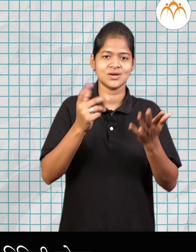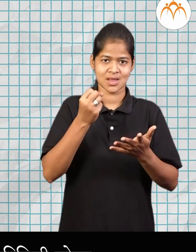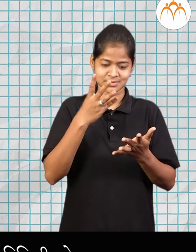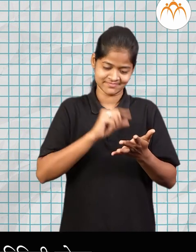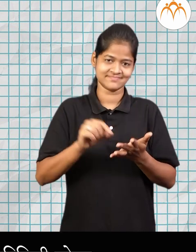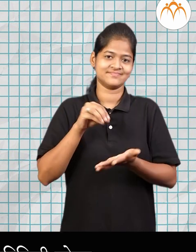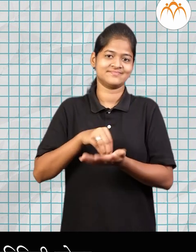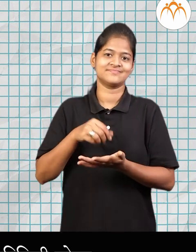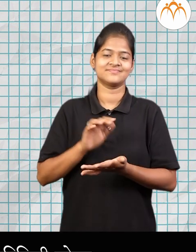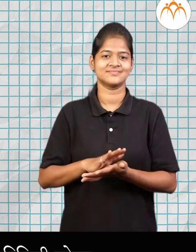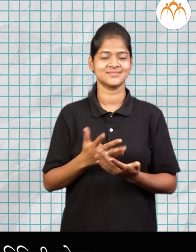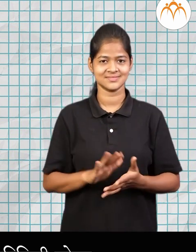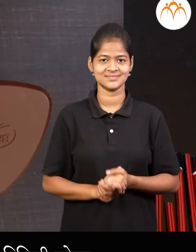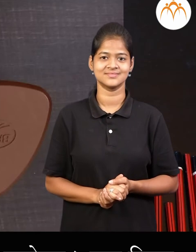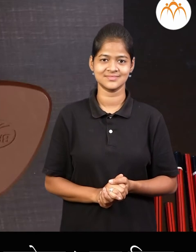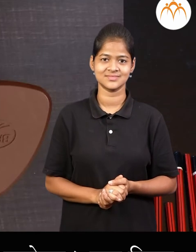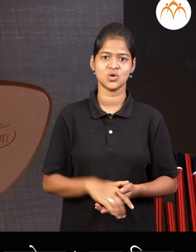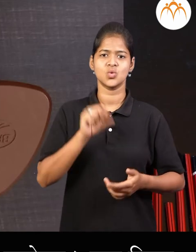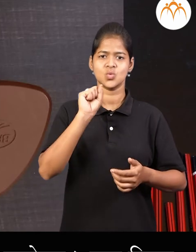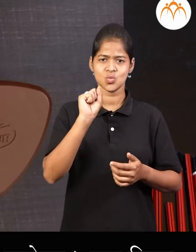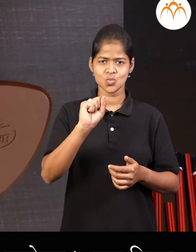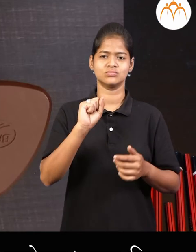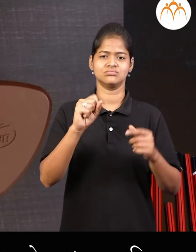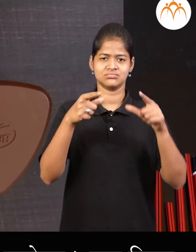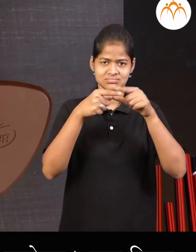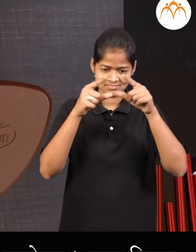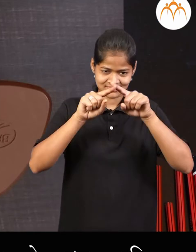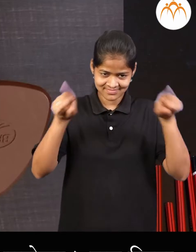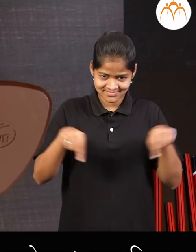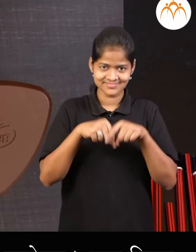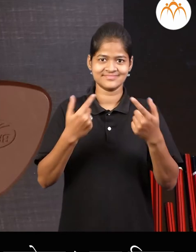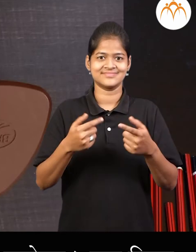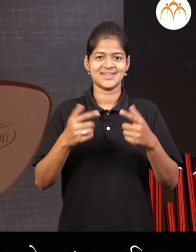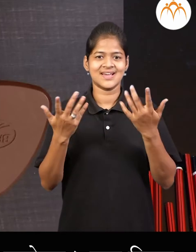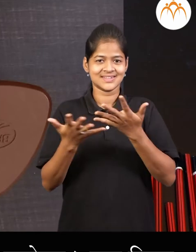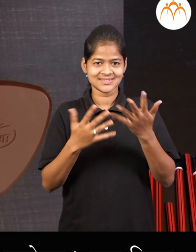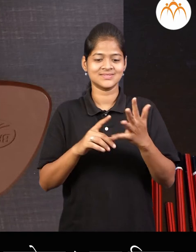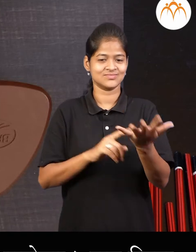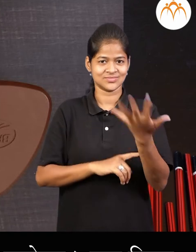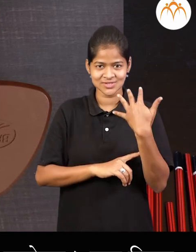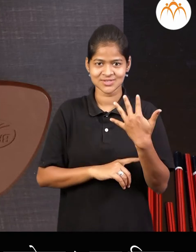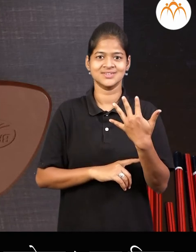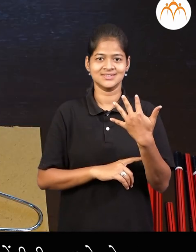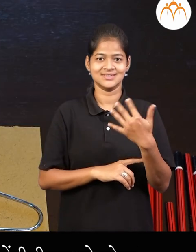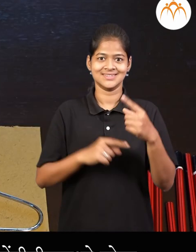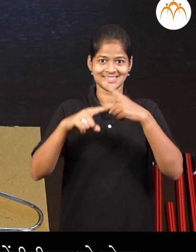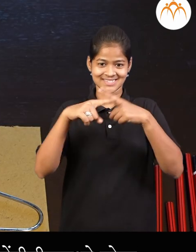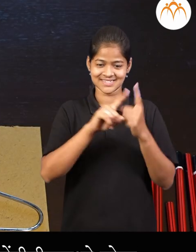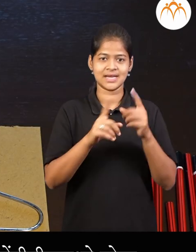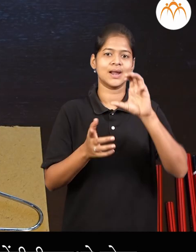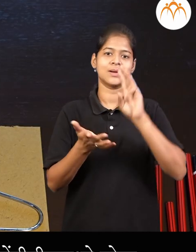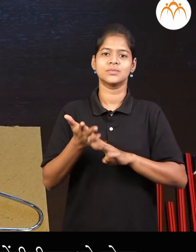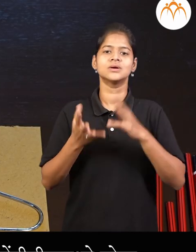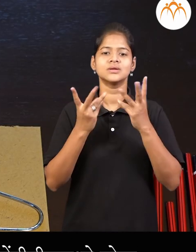बाजू मोजून झाल्यावर परिमिती मोजा. 5, तुमच्या घरातील त्रिकोणी चौकोनी पृष्ठभाग असलेल्या 5 वस्तू निवडा.